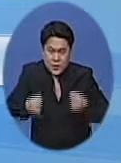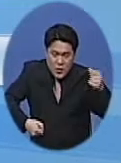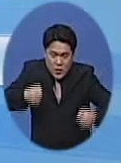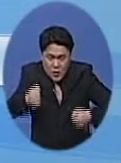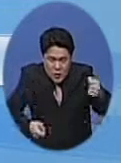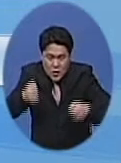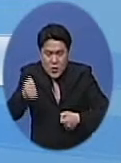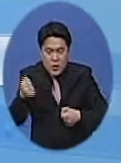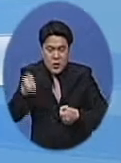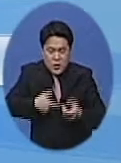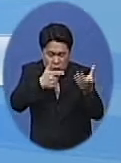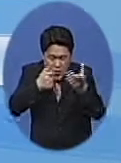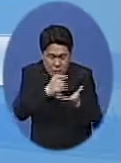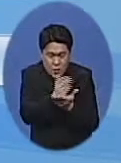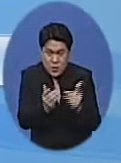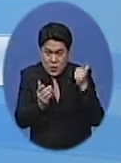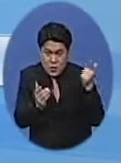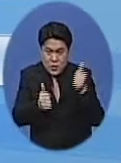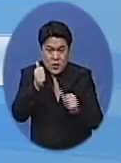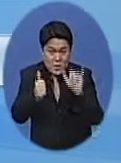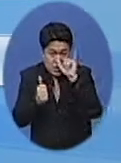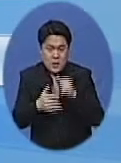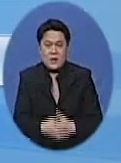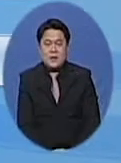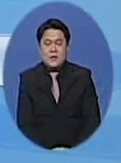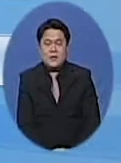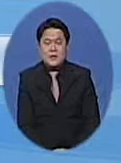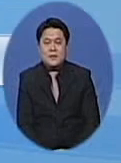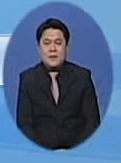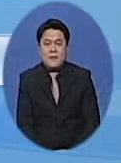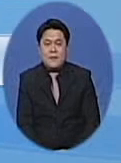스키, 바이애슬론 등 6개 종목의 경기가 펼쳐집니다.